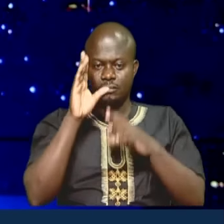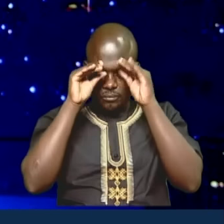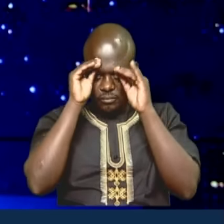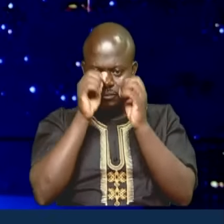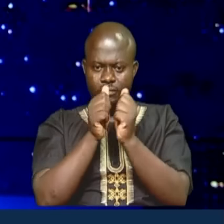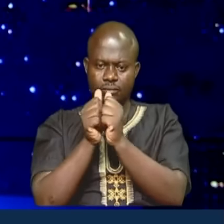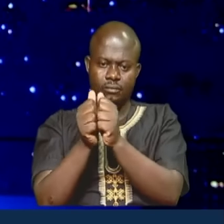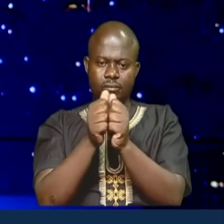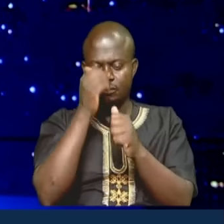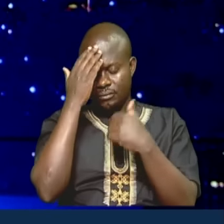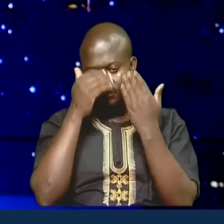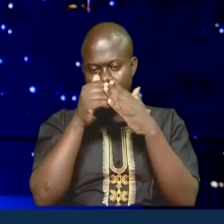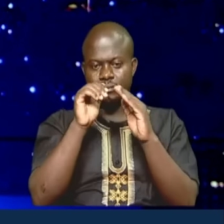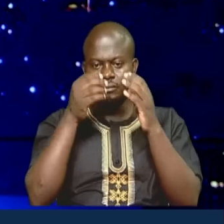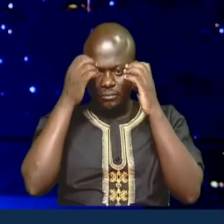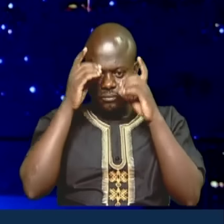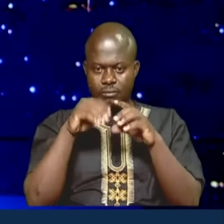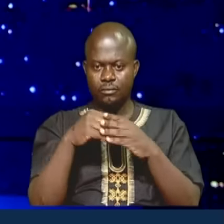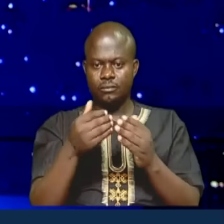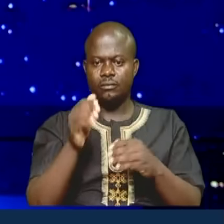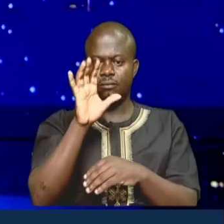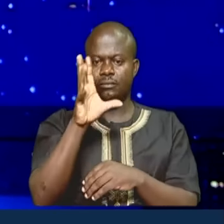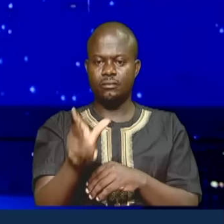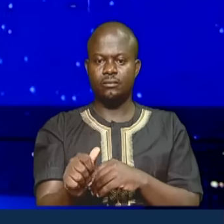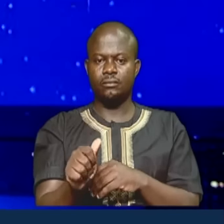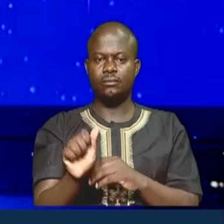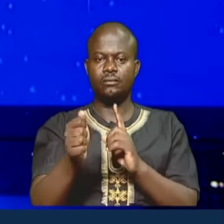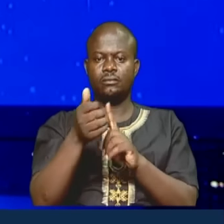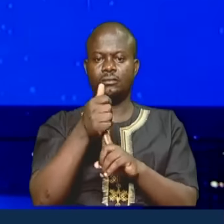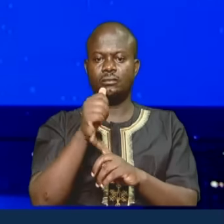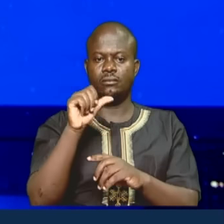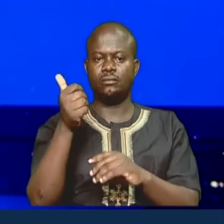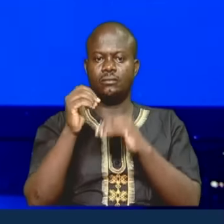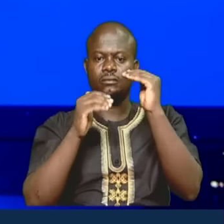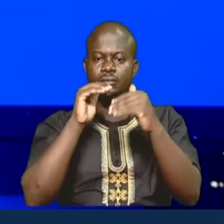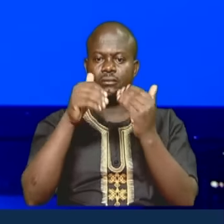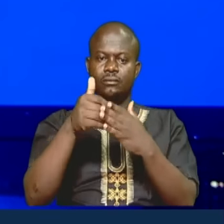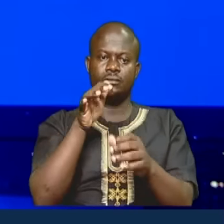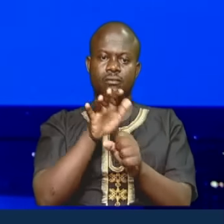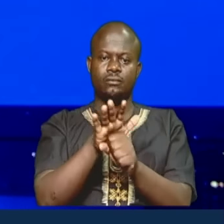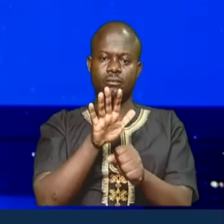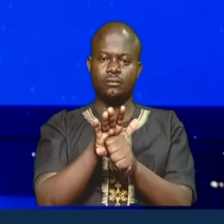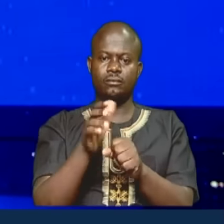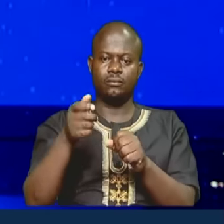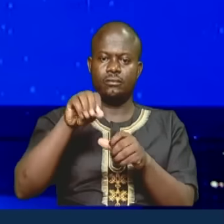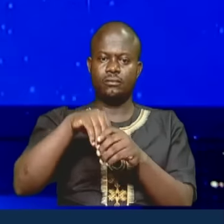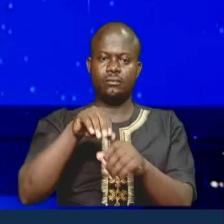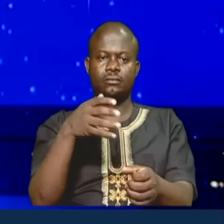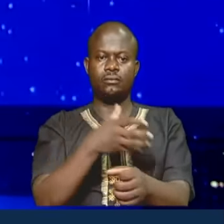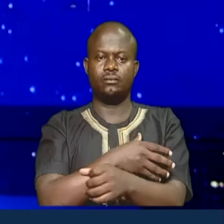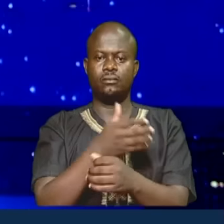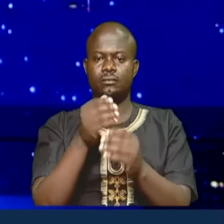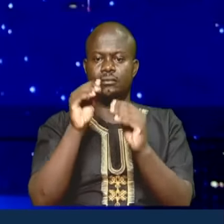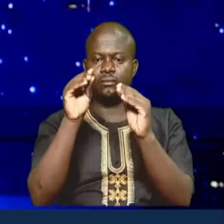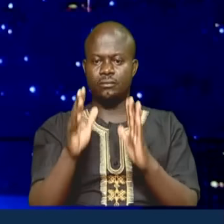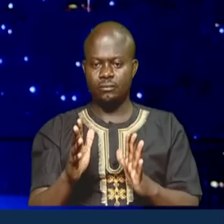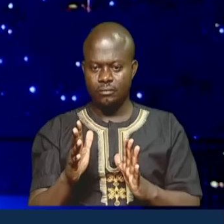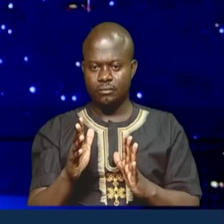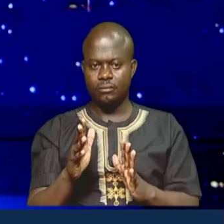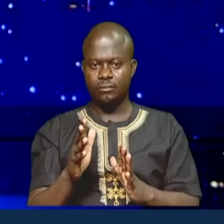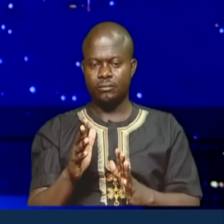ngo uburezi bw'umwana w'umunyafurika bugere ku rundi rwego cyane kongerera ubushobozi umwarimu